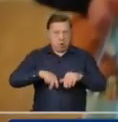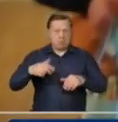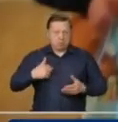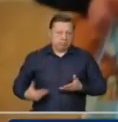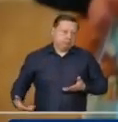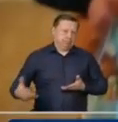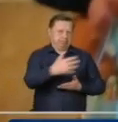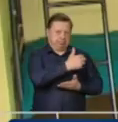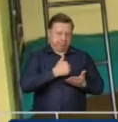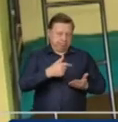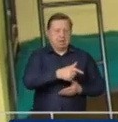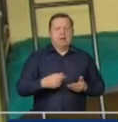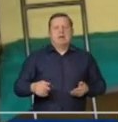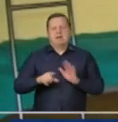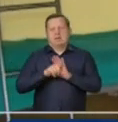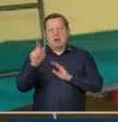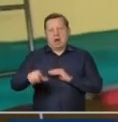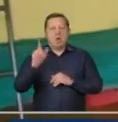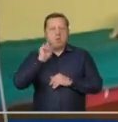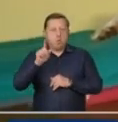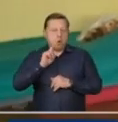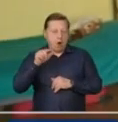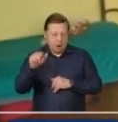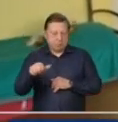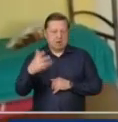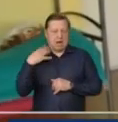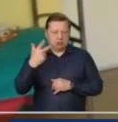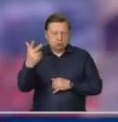rzeczy dla 3-letniego chłopca, który został odebrany pijanej matce.